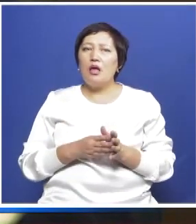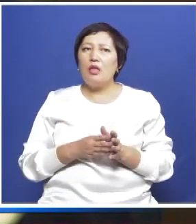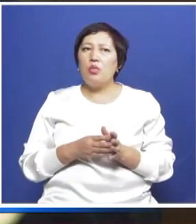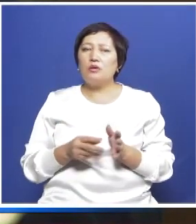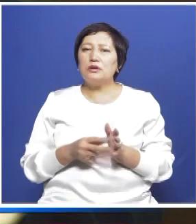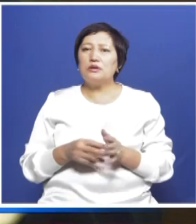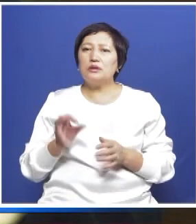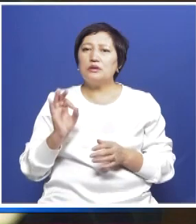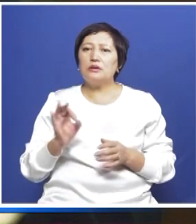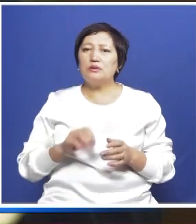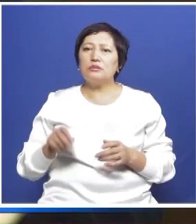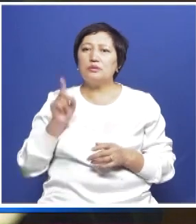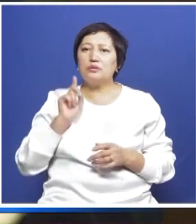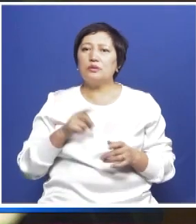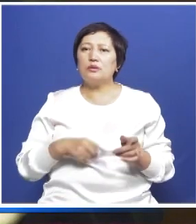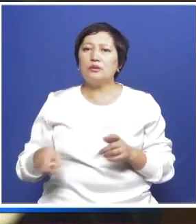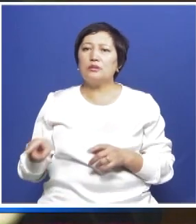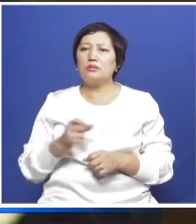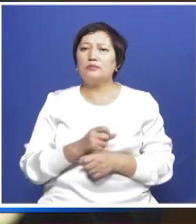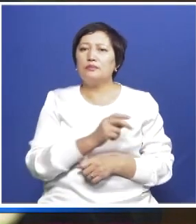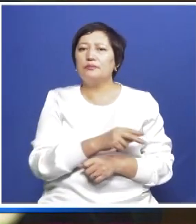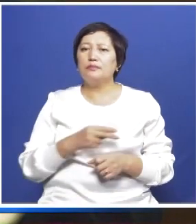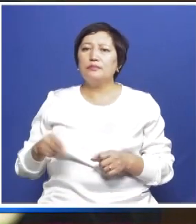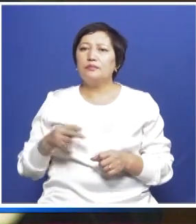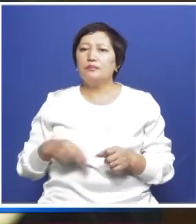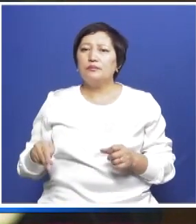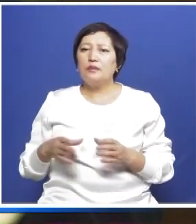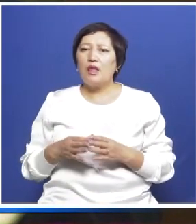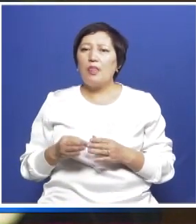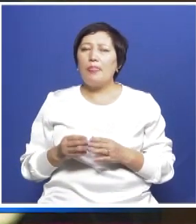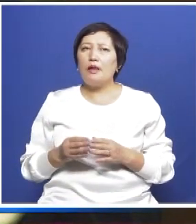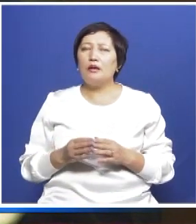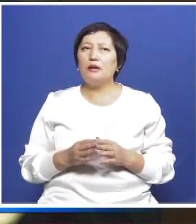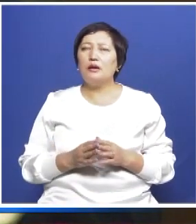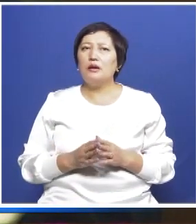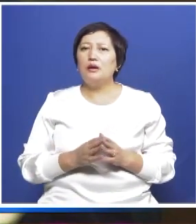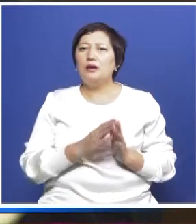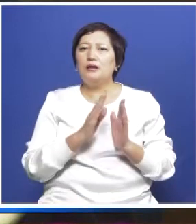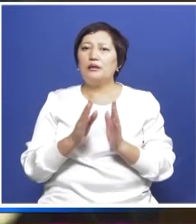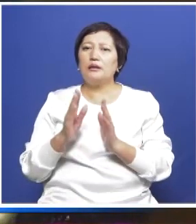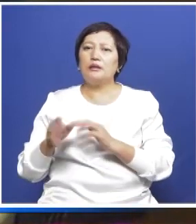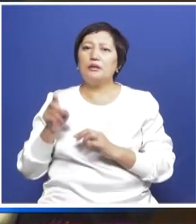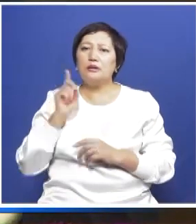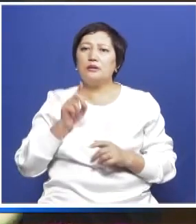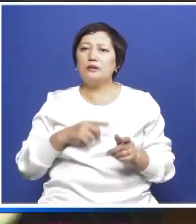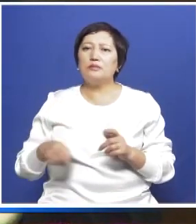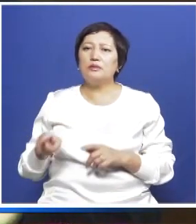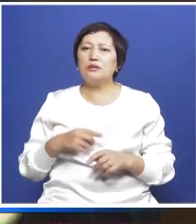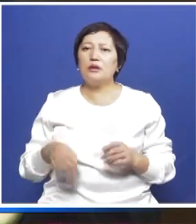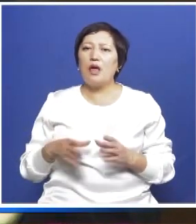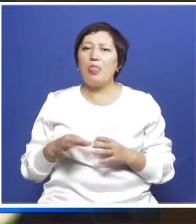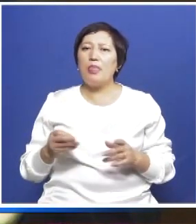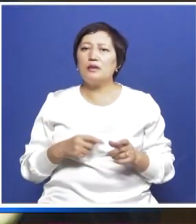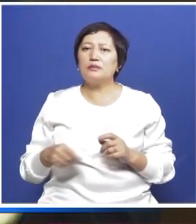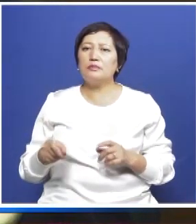98% суаруға қолданылады. Бұл ретте су ресурстарын ұтымсыз пайдалану,